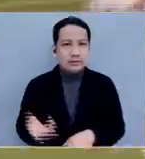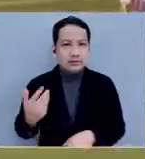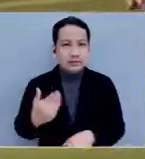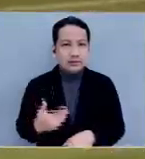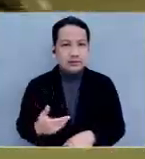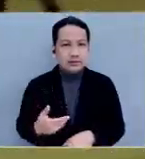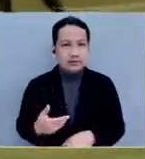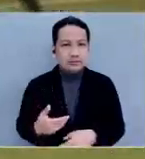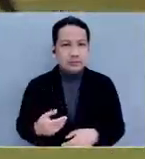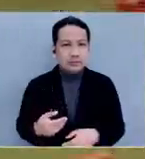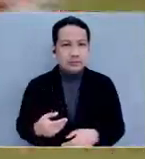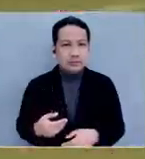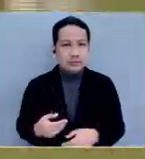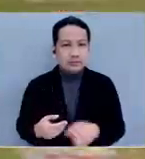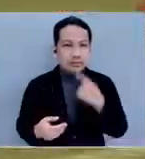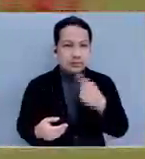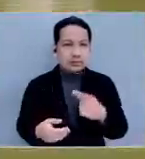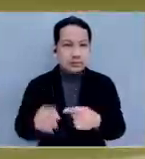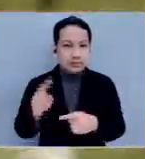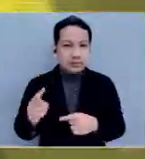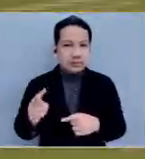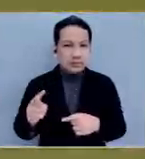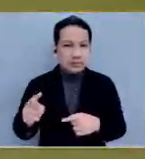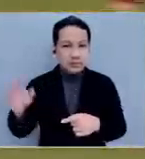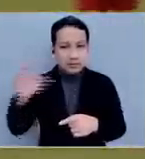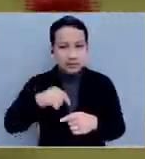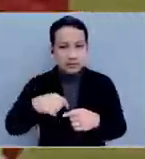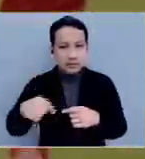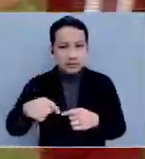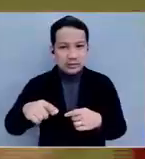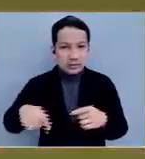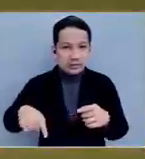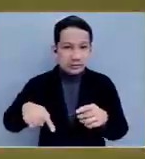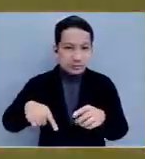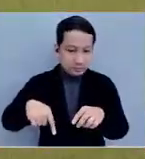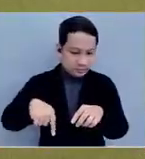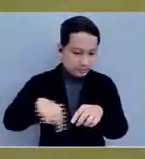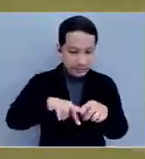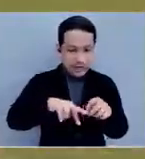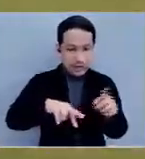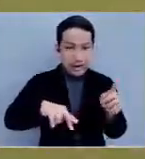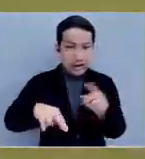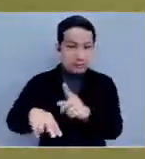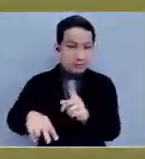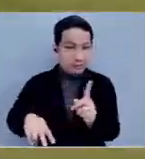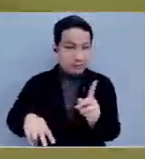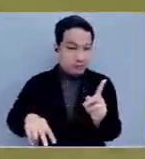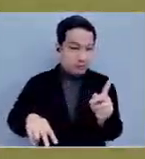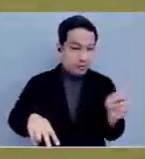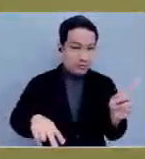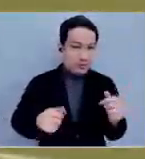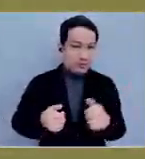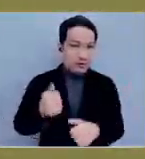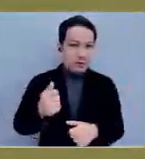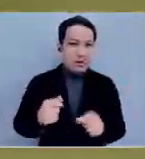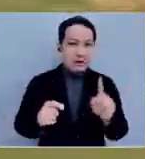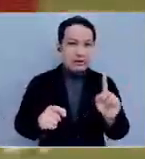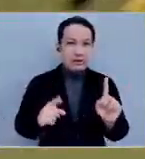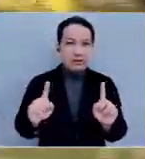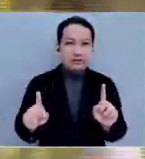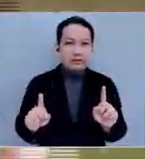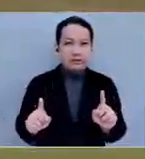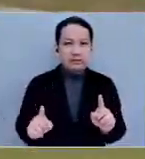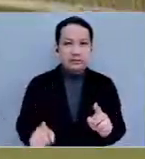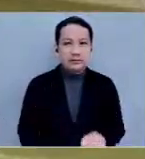Hanggang doong 70 minuto nang makahanap ng espasyo si Sadil Ramdani para maisingit ang goal. Nagkaroon ng chance ang Ascals na mabawi ang lamang